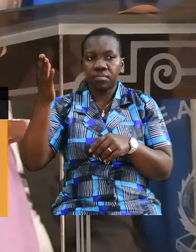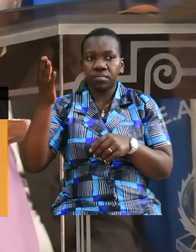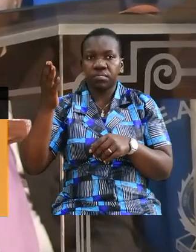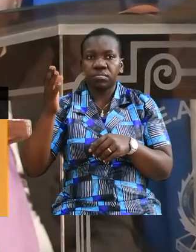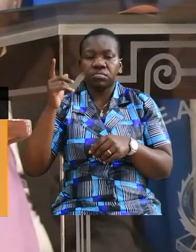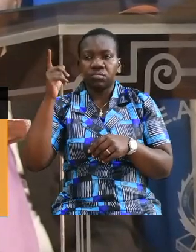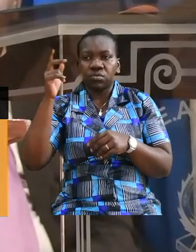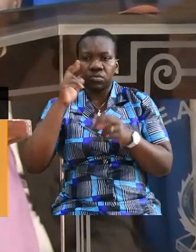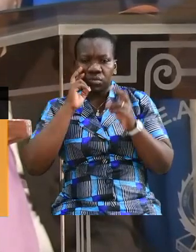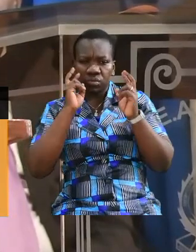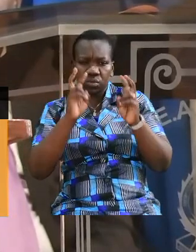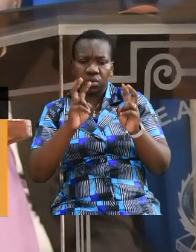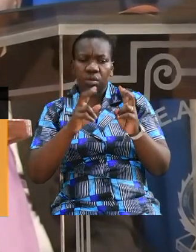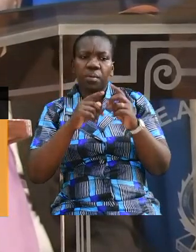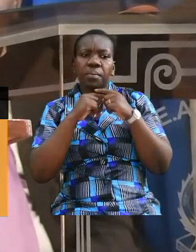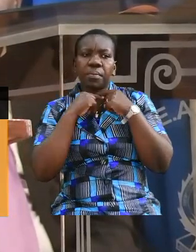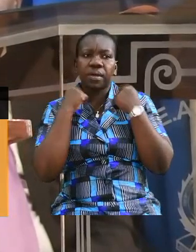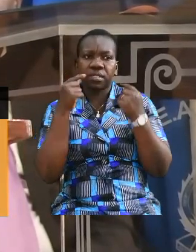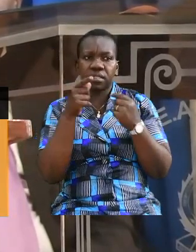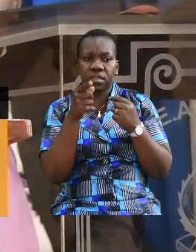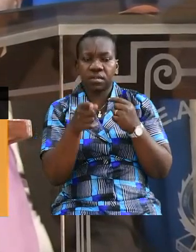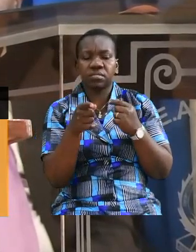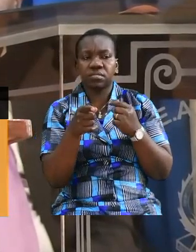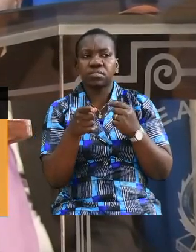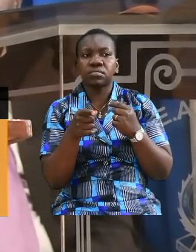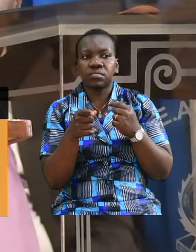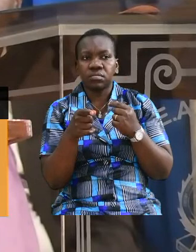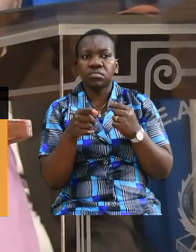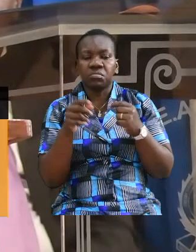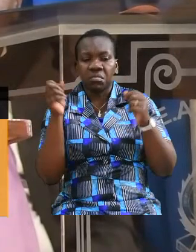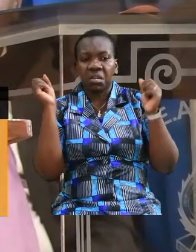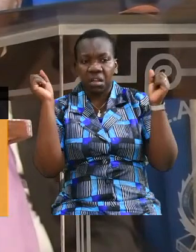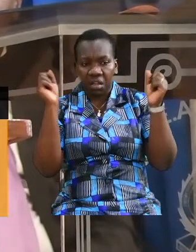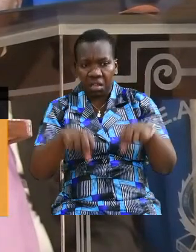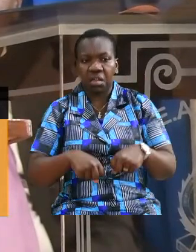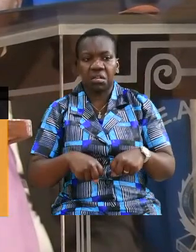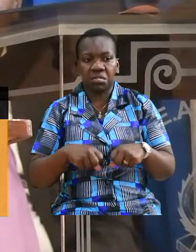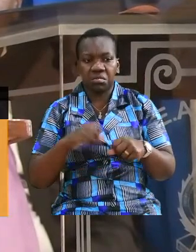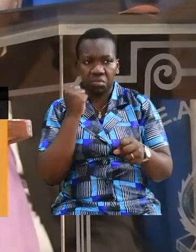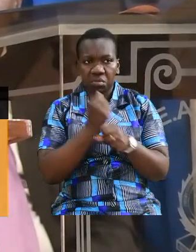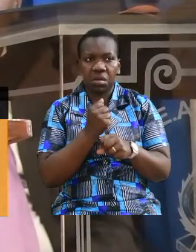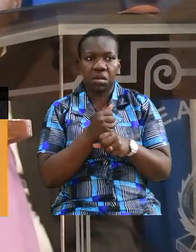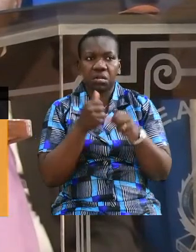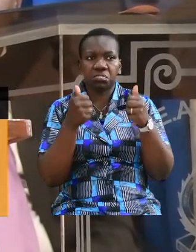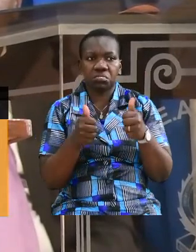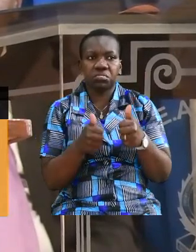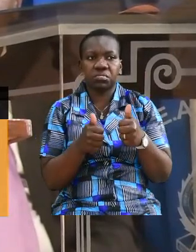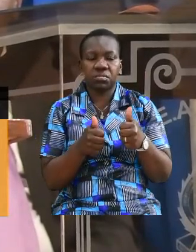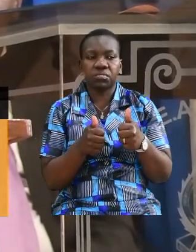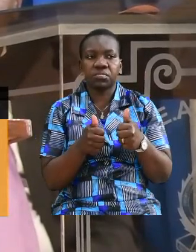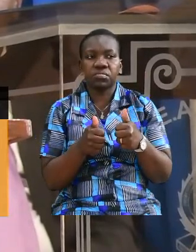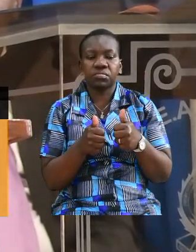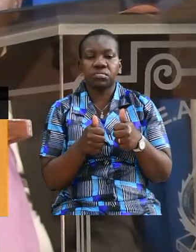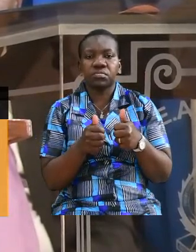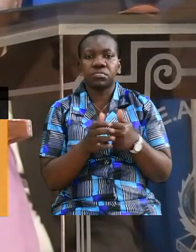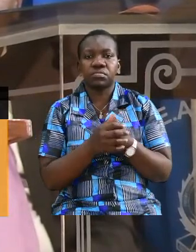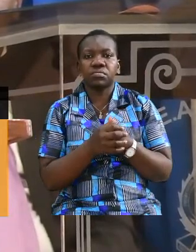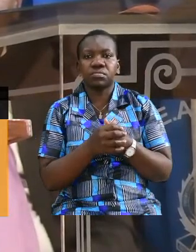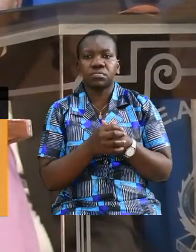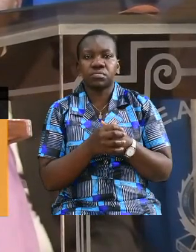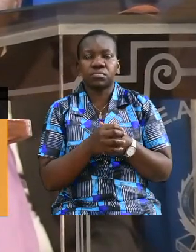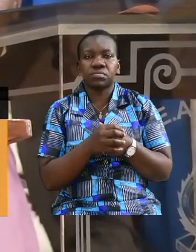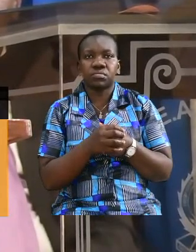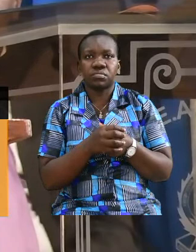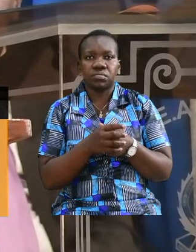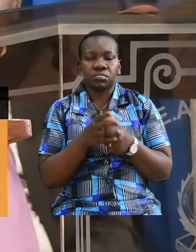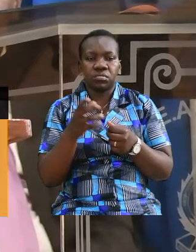kwamba mchungaji Edward Gekara Gatehi ana uwezo wa kutekeleza kazi hiyo na ikapitisha kumuingiza